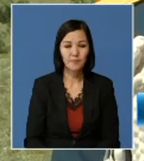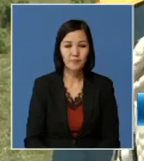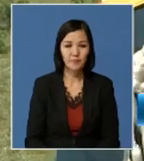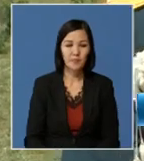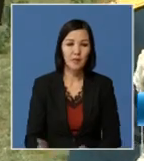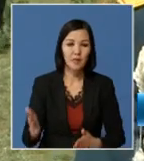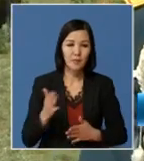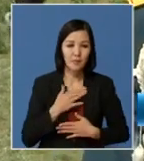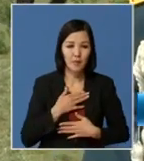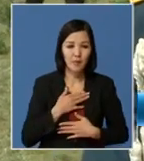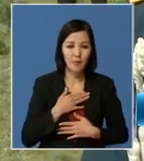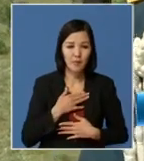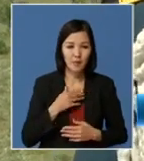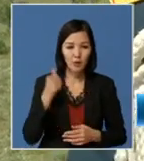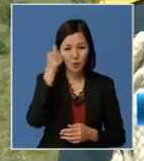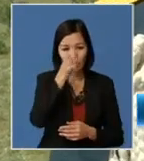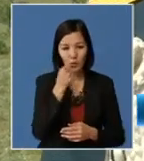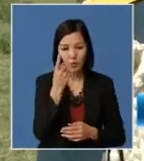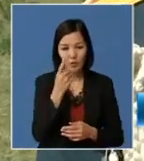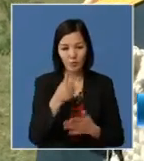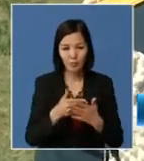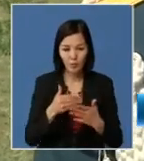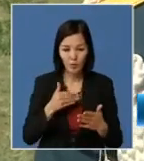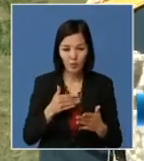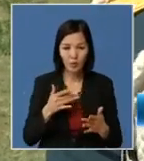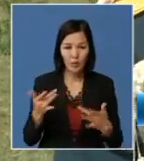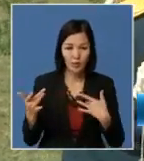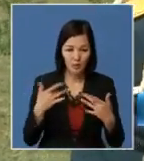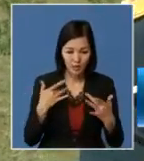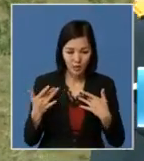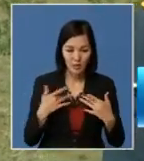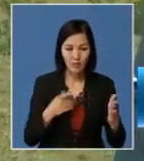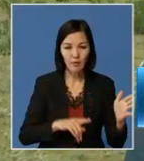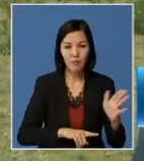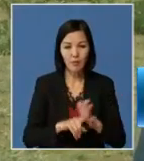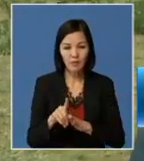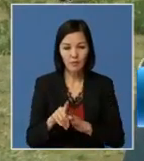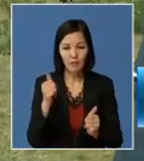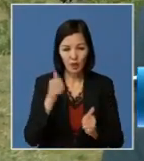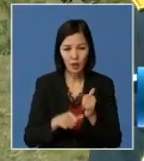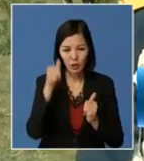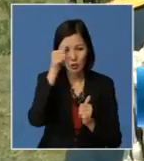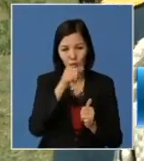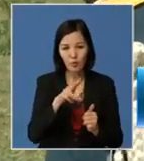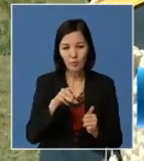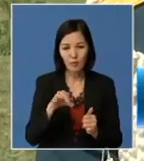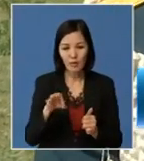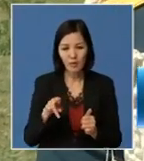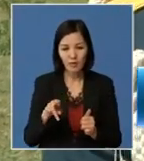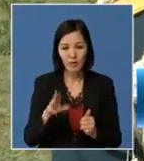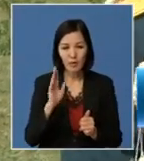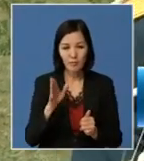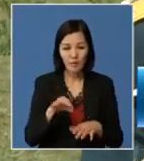За год начинаем готовиться. Нас предупреждают, когда примерно будет это мероприятие. Но оно в основном всегда проходит в мае, поскольку скоро